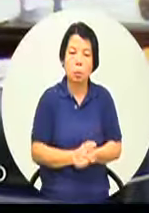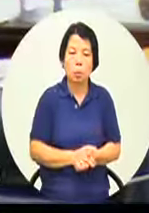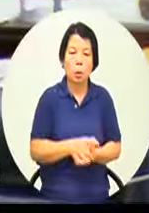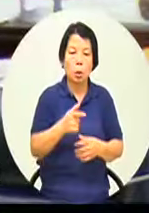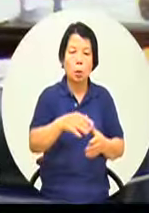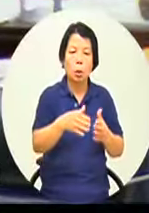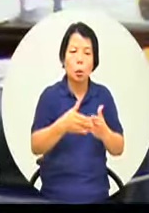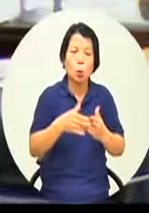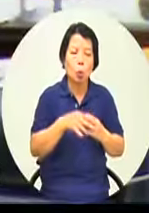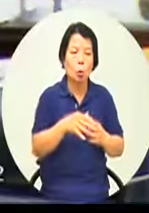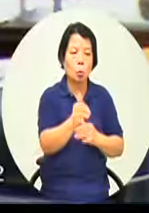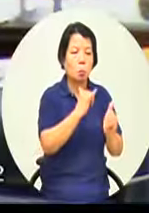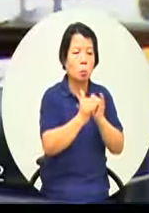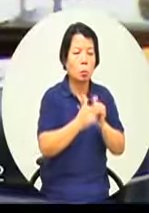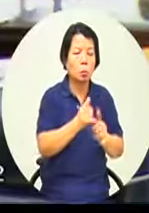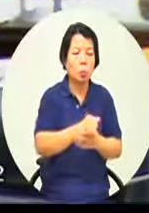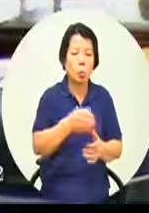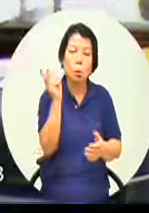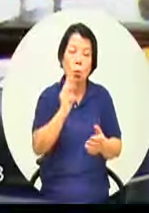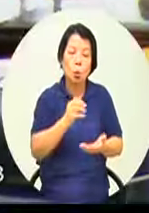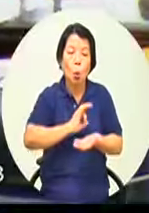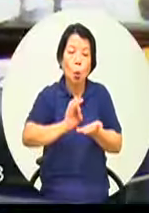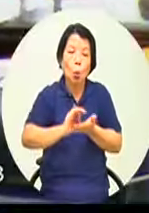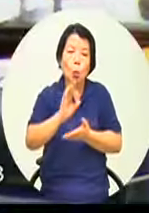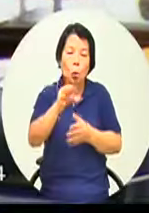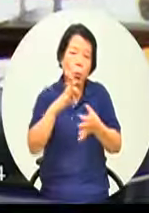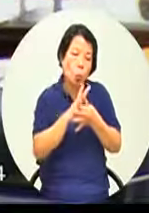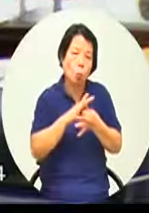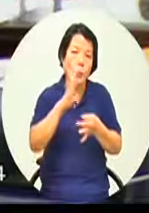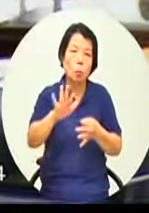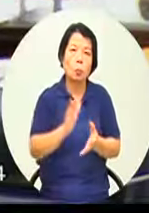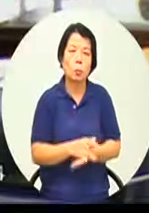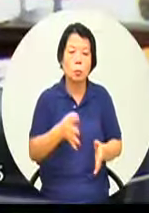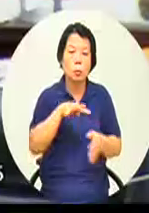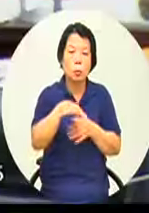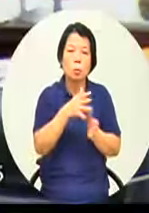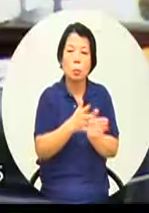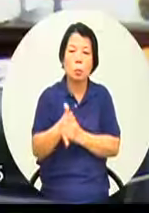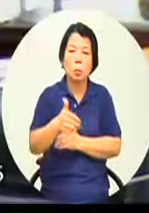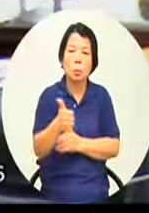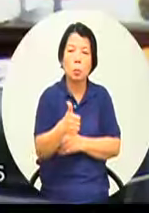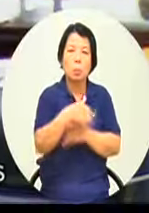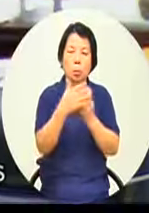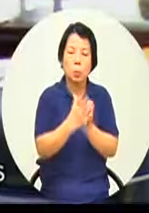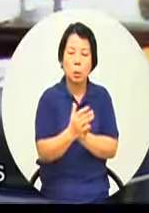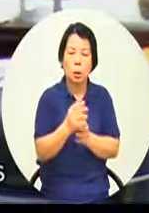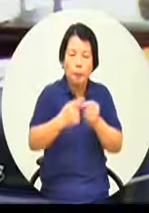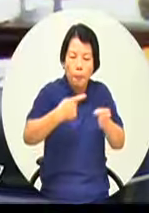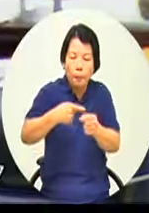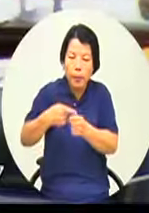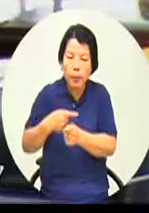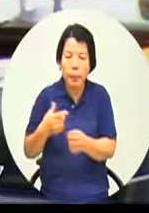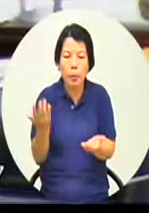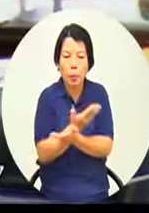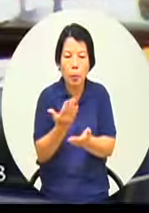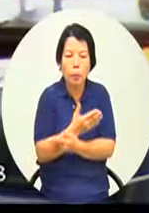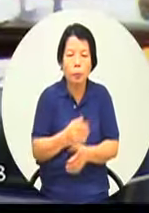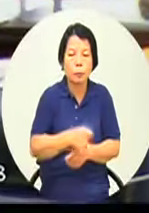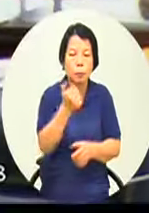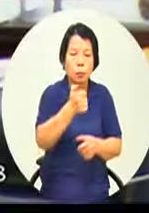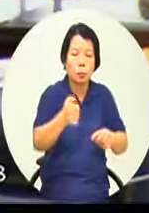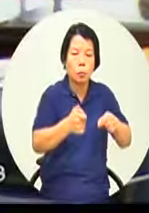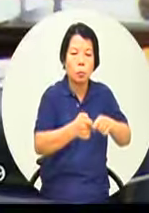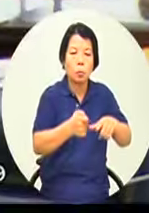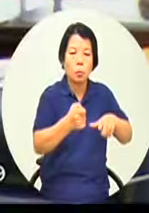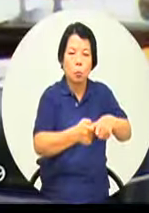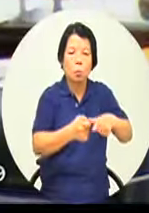用水有关系哦。那经理，您刚刚也提到说，我们每一年哦，大概预计都汰换50公里哦。